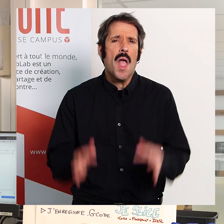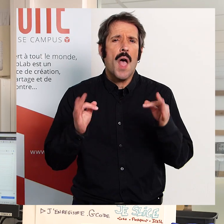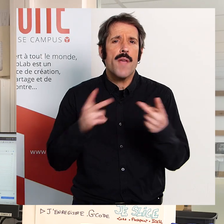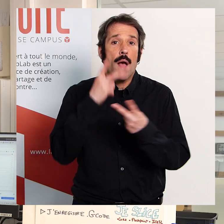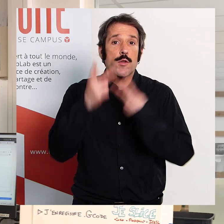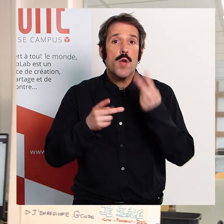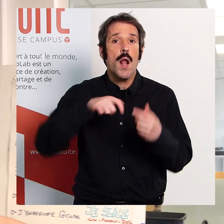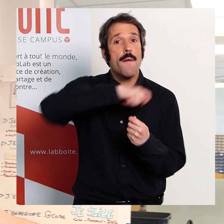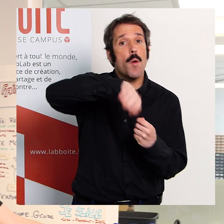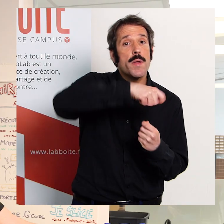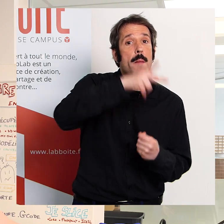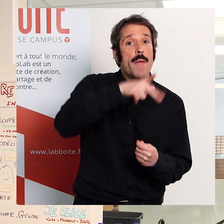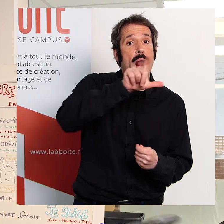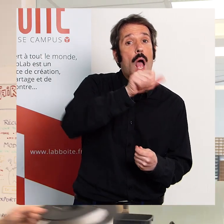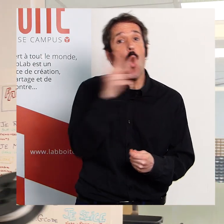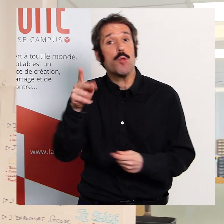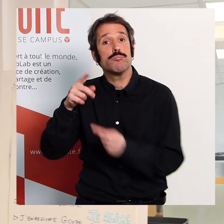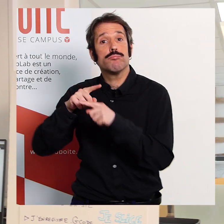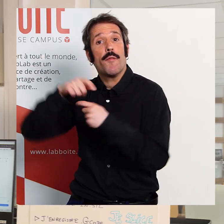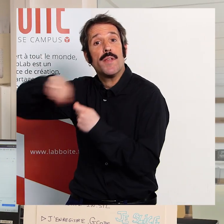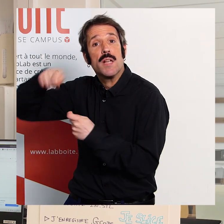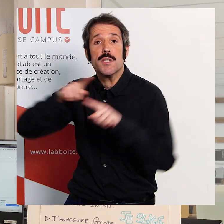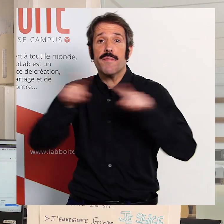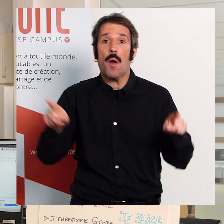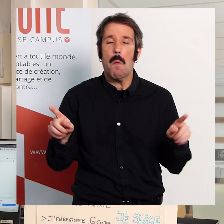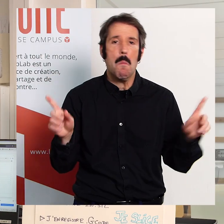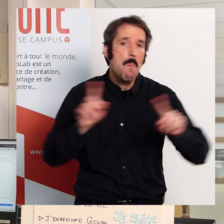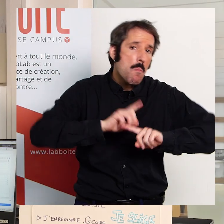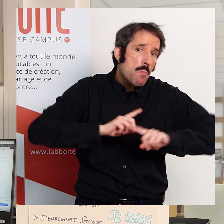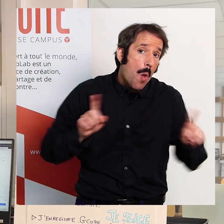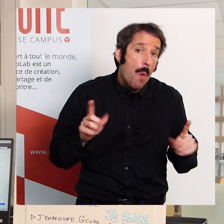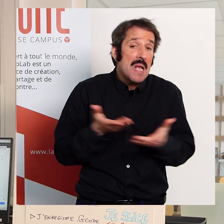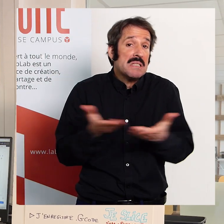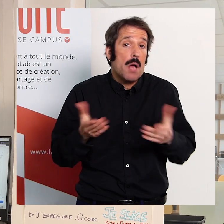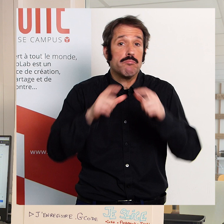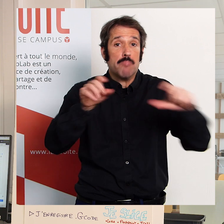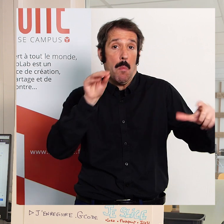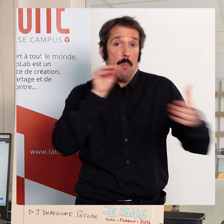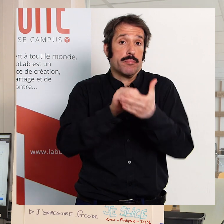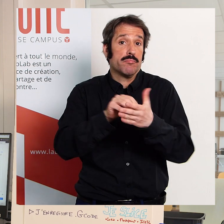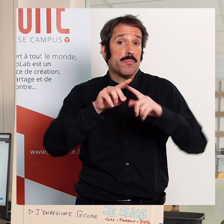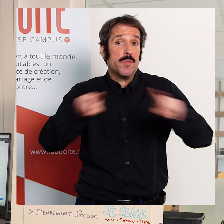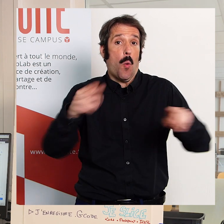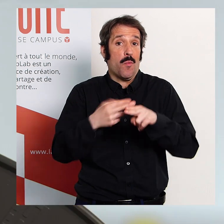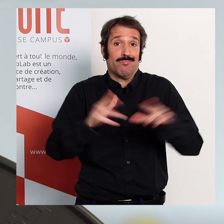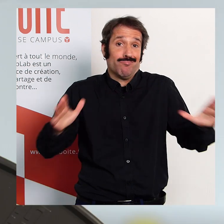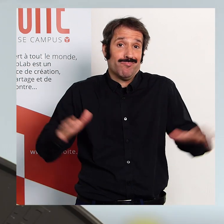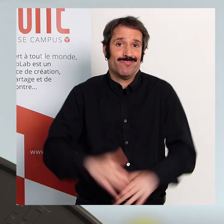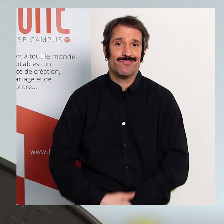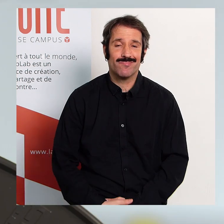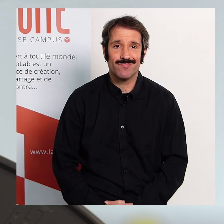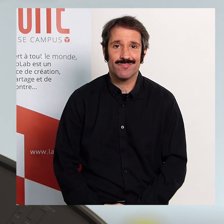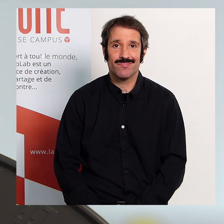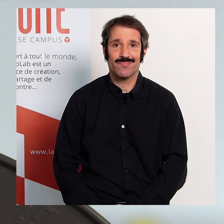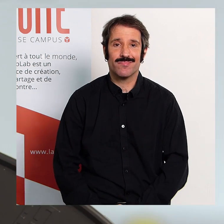Alors il n'y a pas vraiment de différence entre une bobine de PLA, comme celle-ci, ou une bobine de PETG, c'est simplement inscrit ici sur l'étiquette.